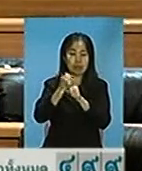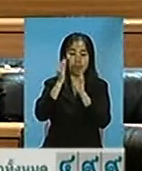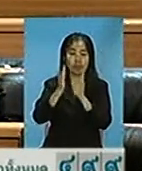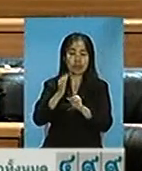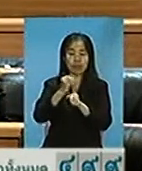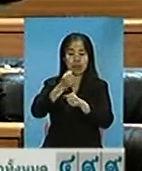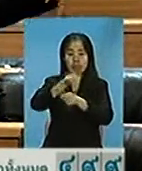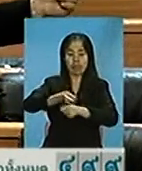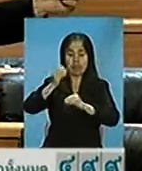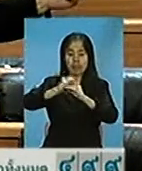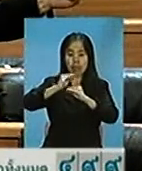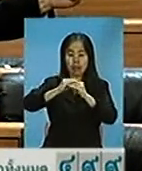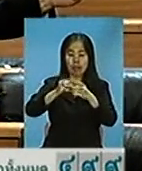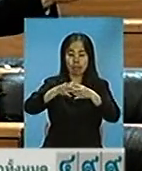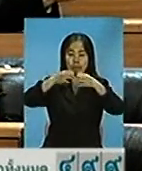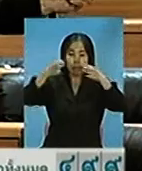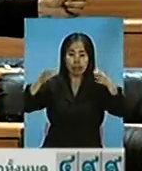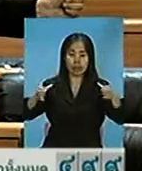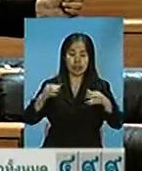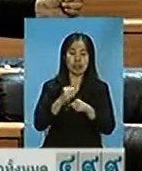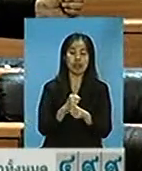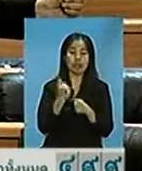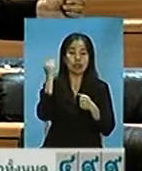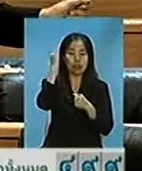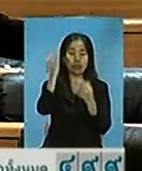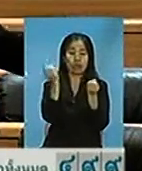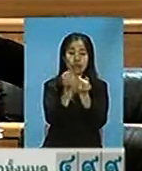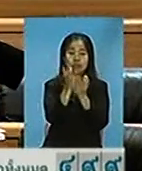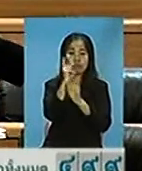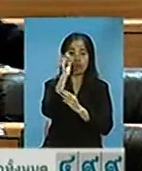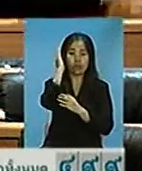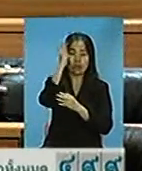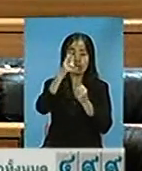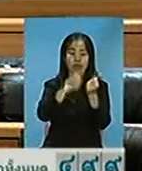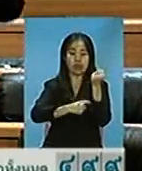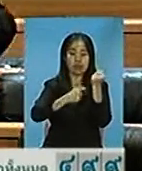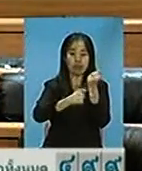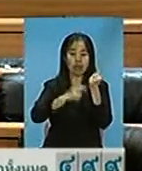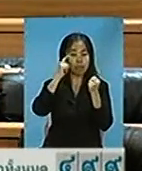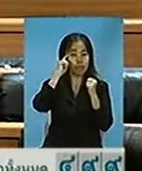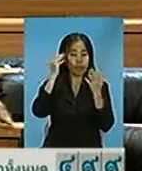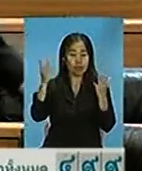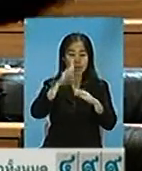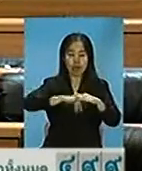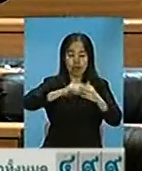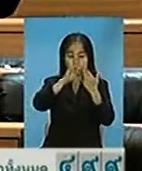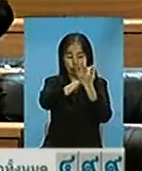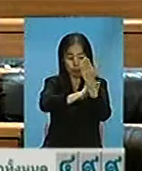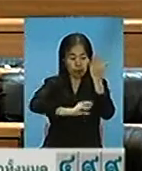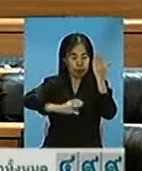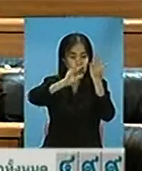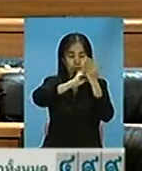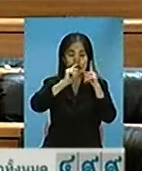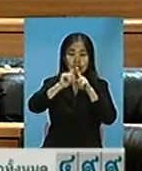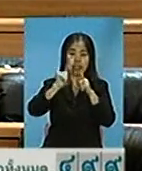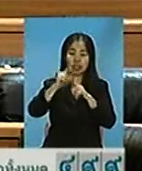สวนยางพาราเพิ่มขึ้นมันจะกระทบยังไงครับต่อไปนี้ยางพาราทั่วประเทศไม่รู้กี่พันไร่กี่10ล้าน